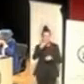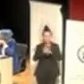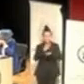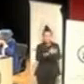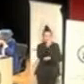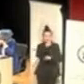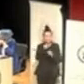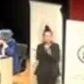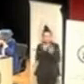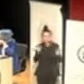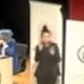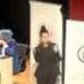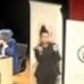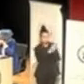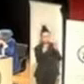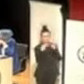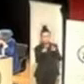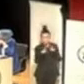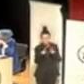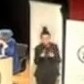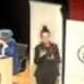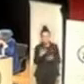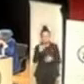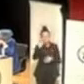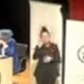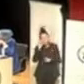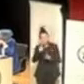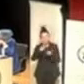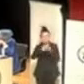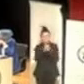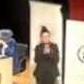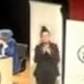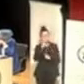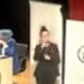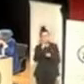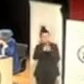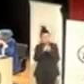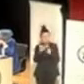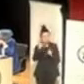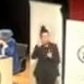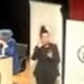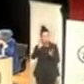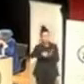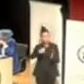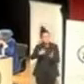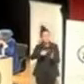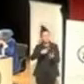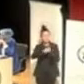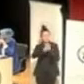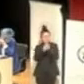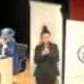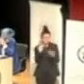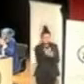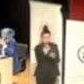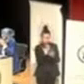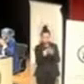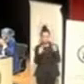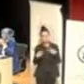olarak sunulmakta ve Android ve iOS sürümüyle cep telefonu ve tablet gibi erişim